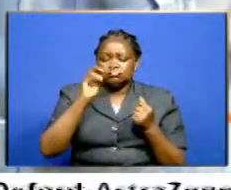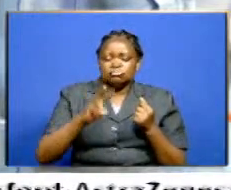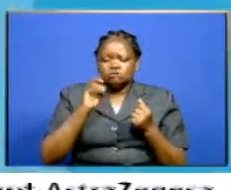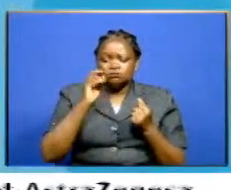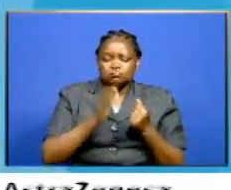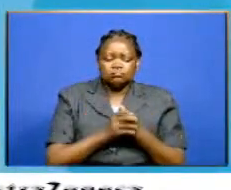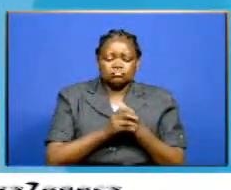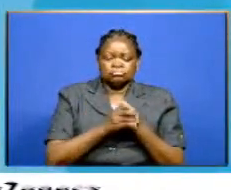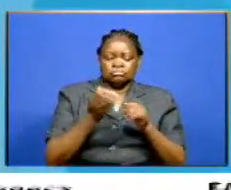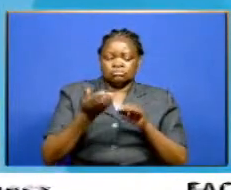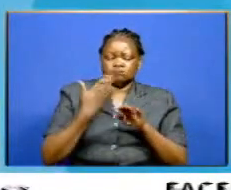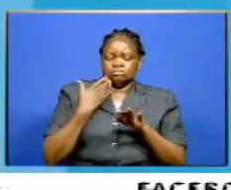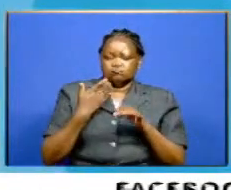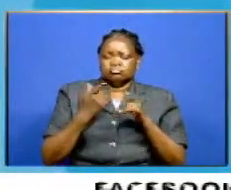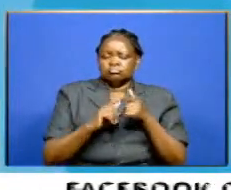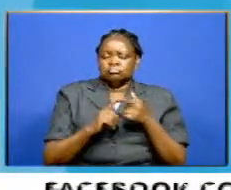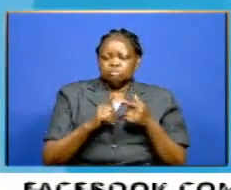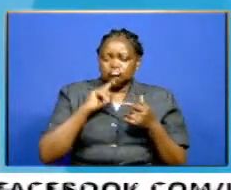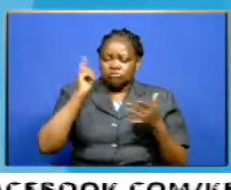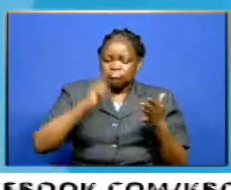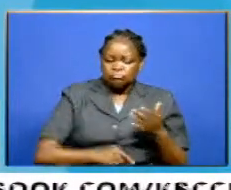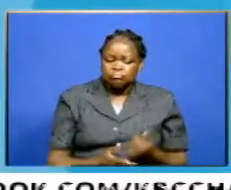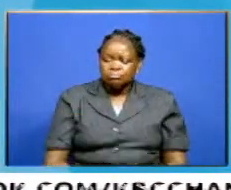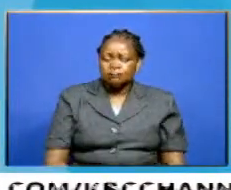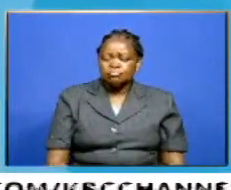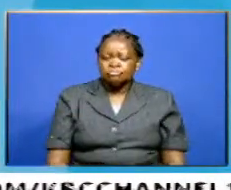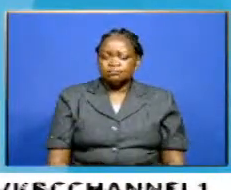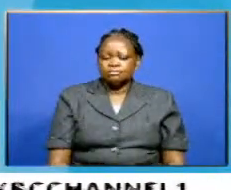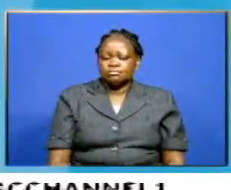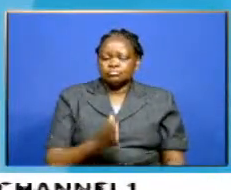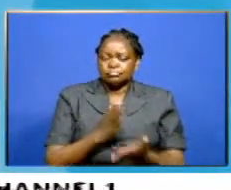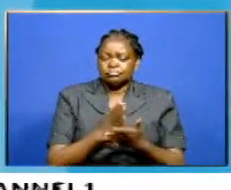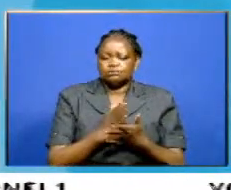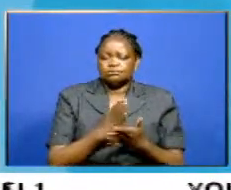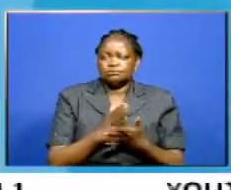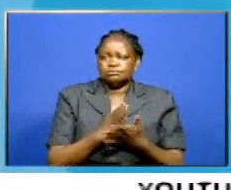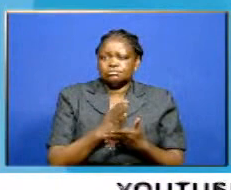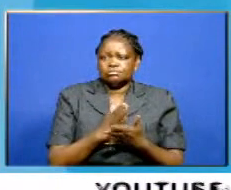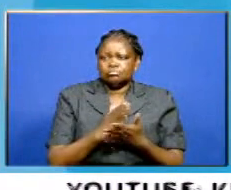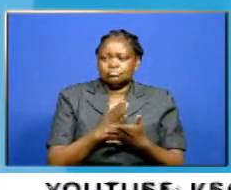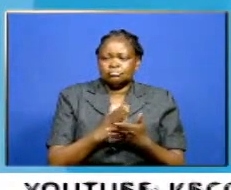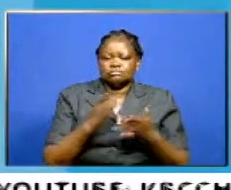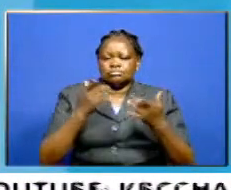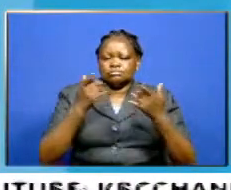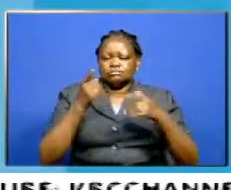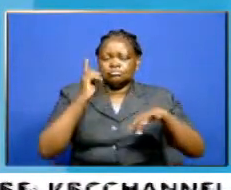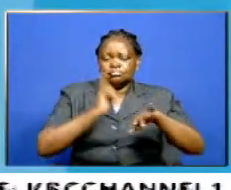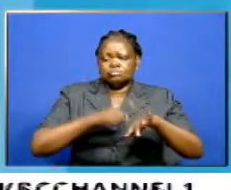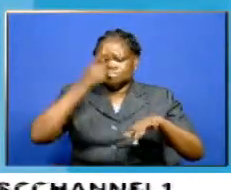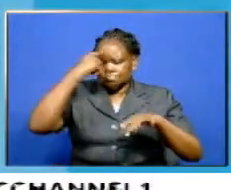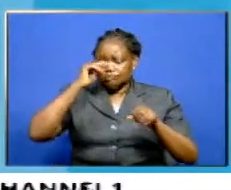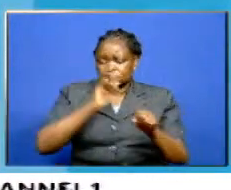Sidhani, kwa sababu wacha nikwambie hivi, katika hii muda wa corona,